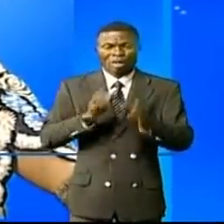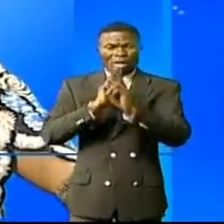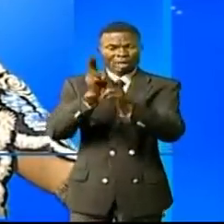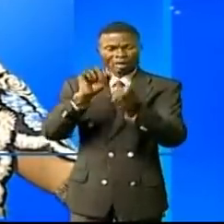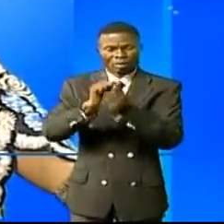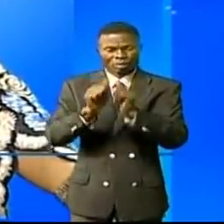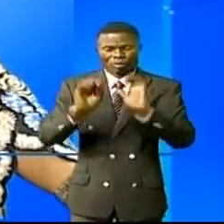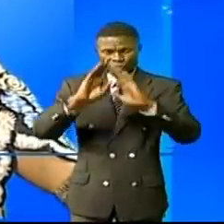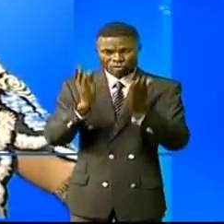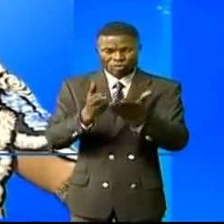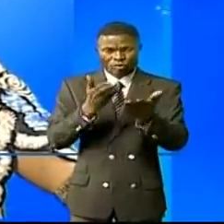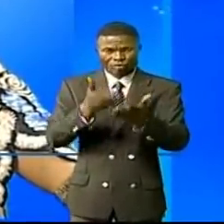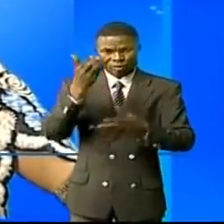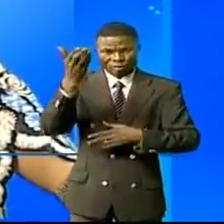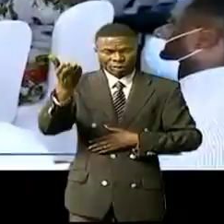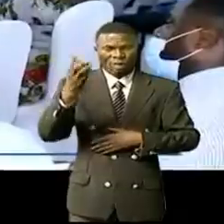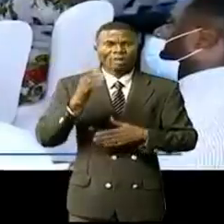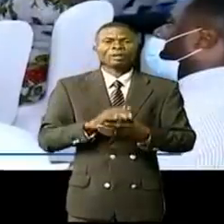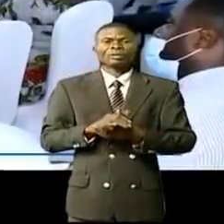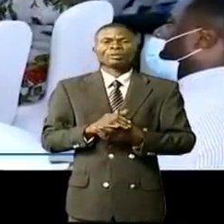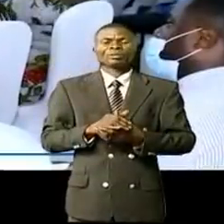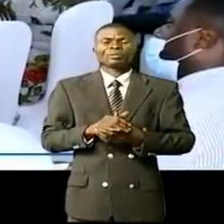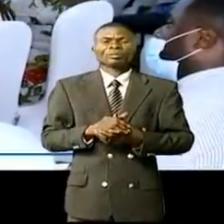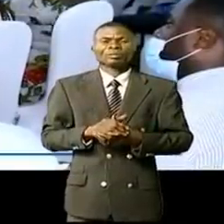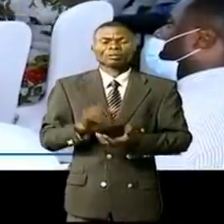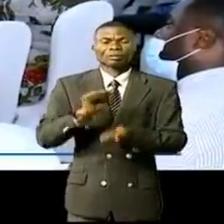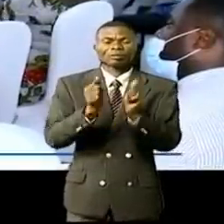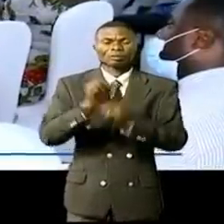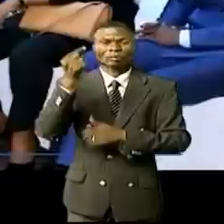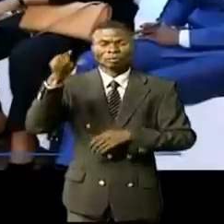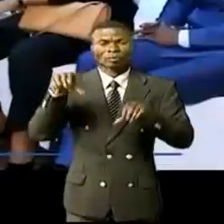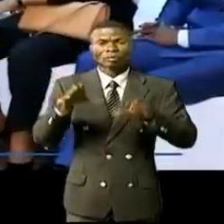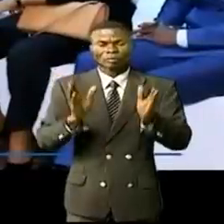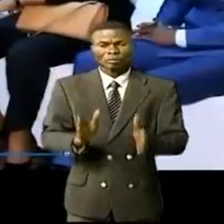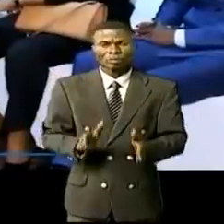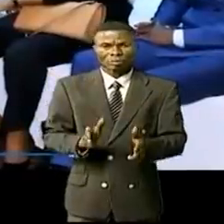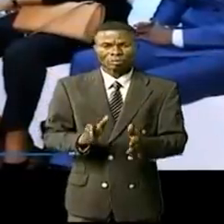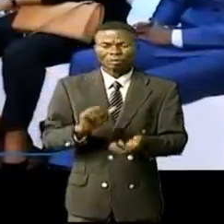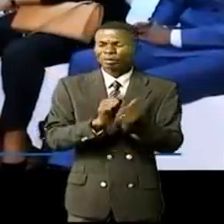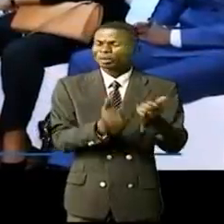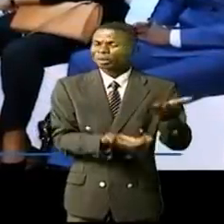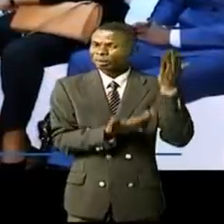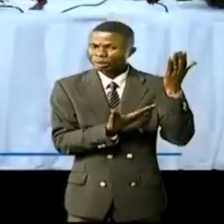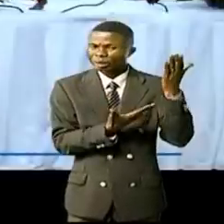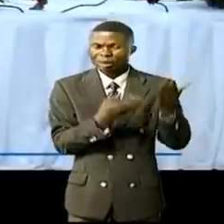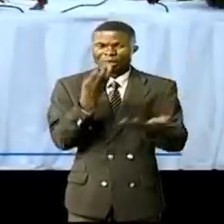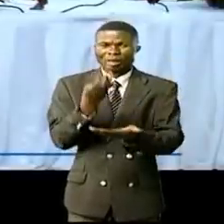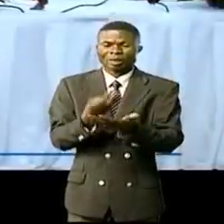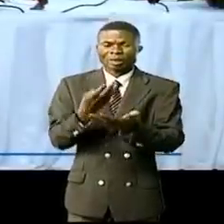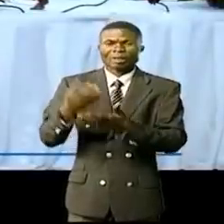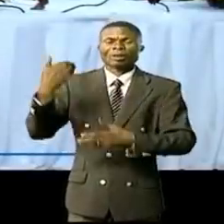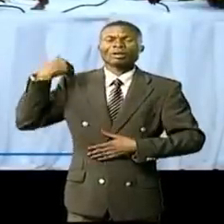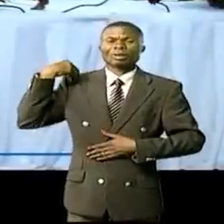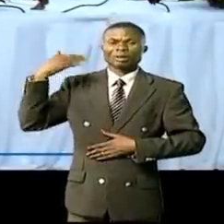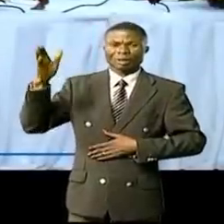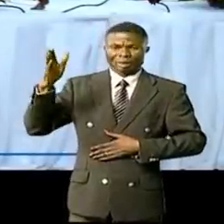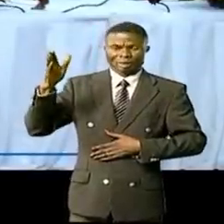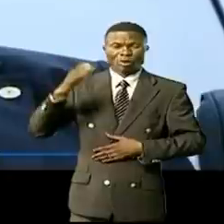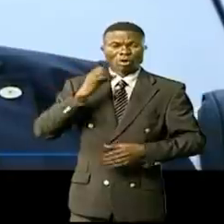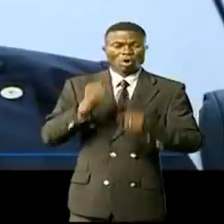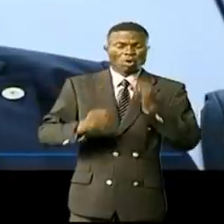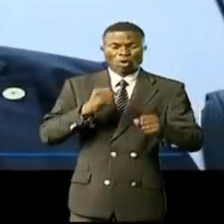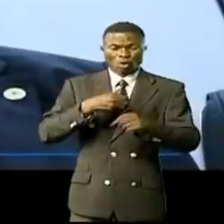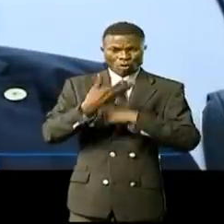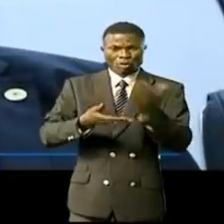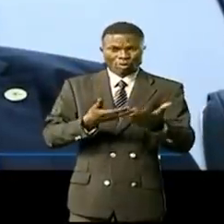lieux. Françoise Boulabois qui nous en parle. Le secteur minier congolais occupe une part importante dans le budget de l'État. Des efforts